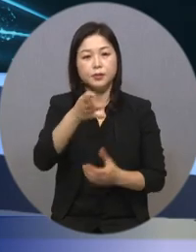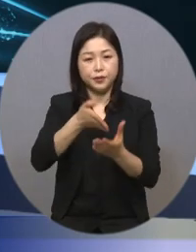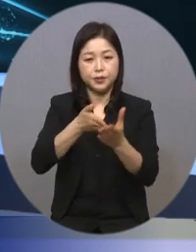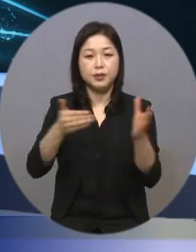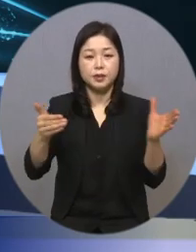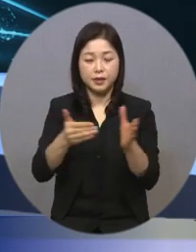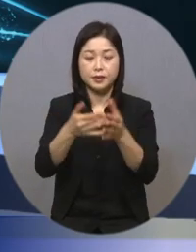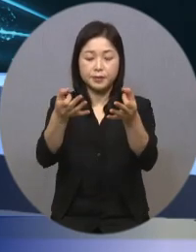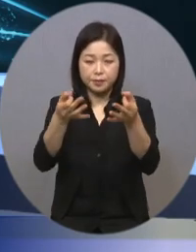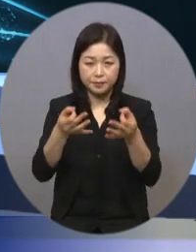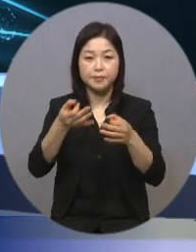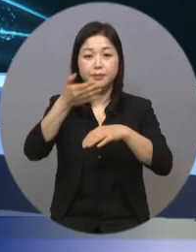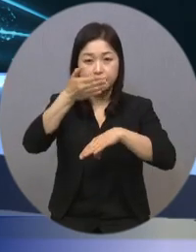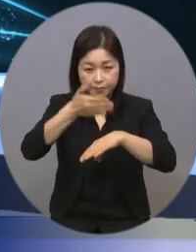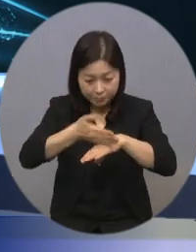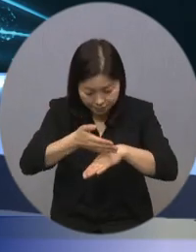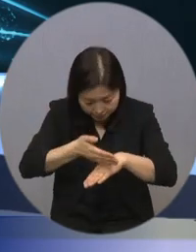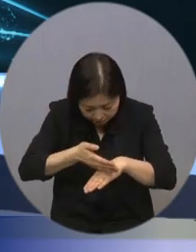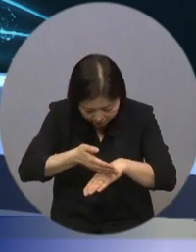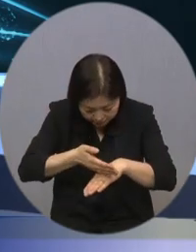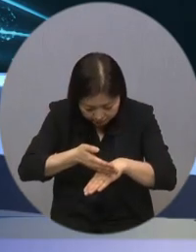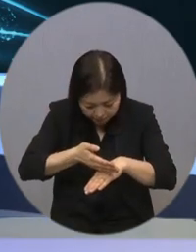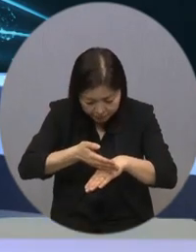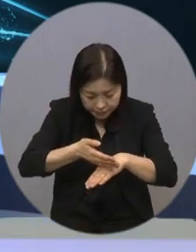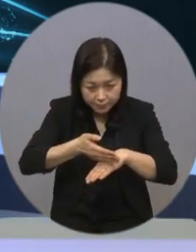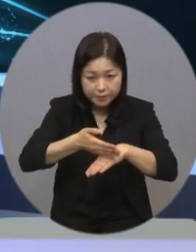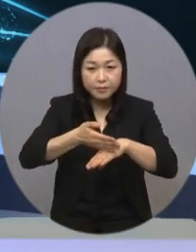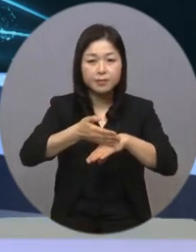마칩니다 시청해주신 여러분 고맙습니다